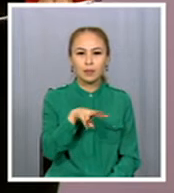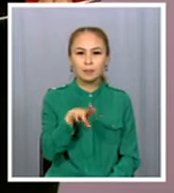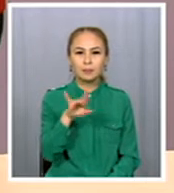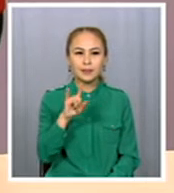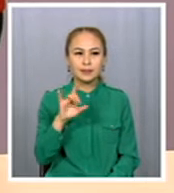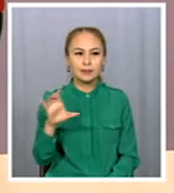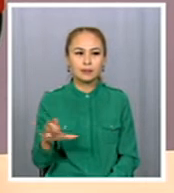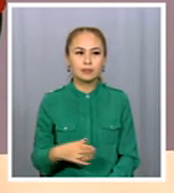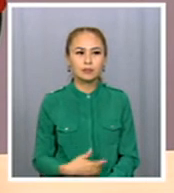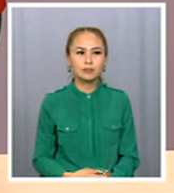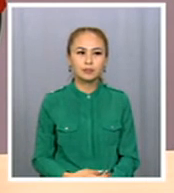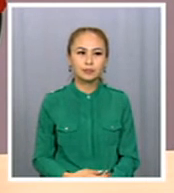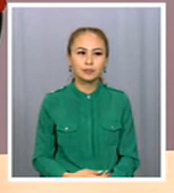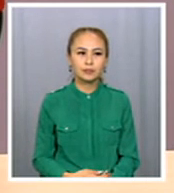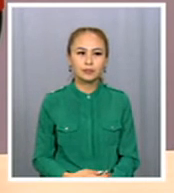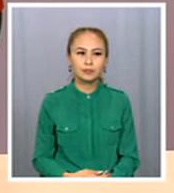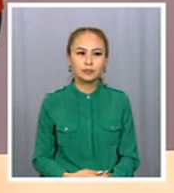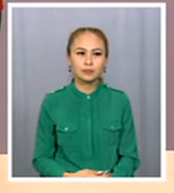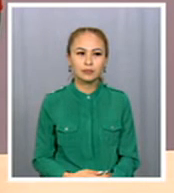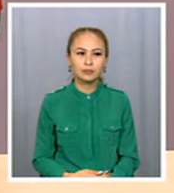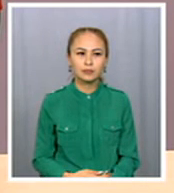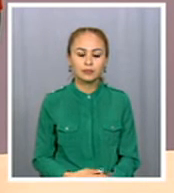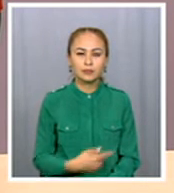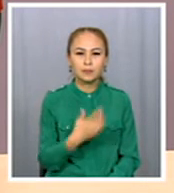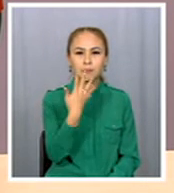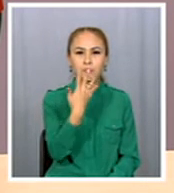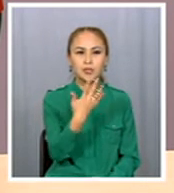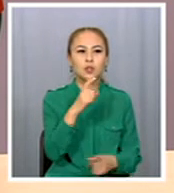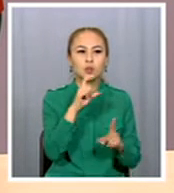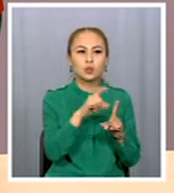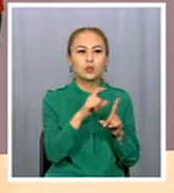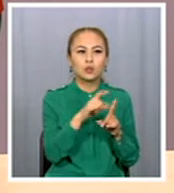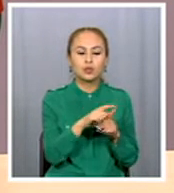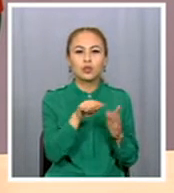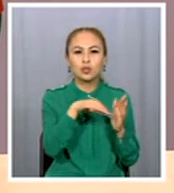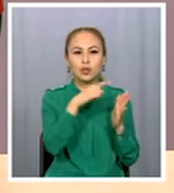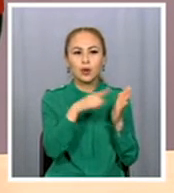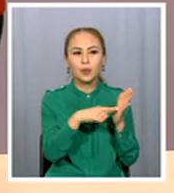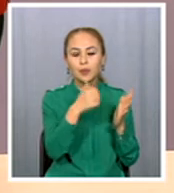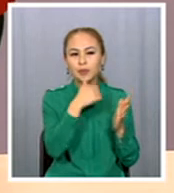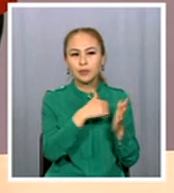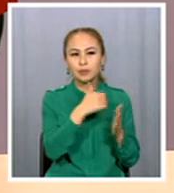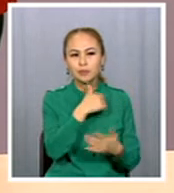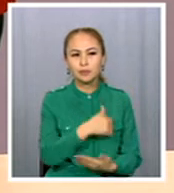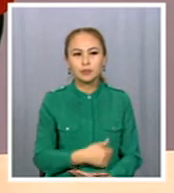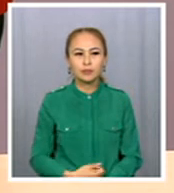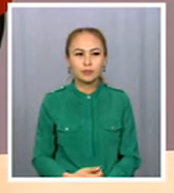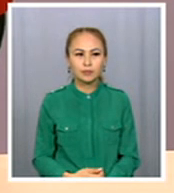60. Келесі, бес сөзіне сұрақ қой.